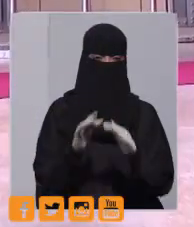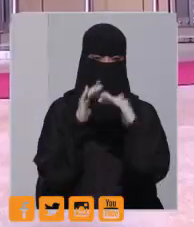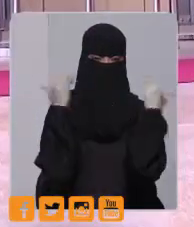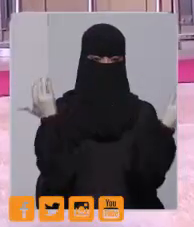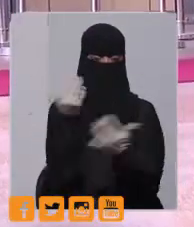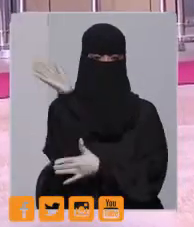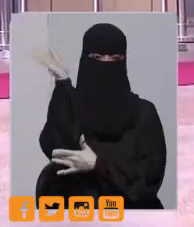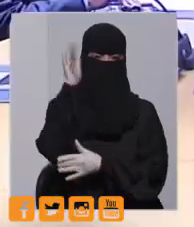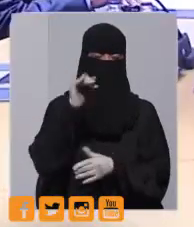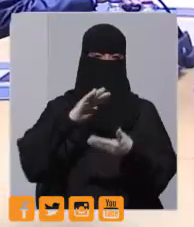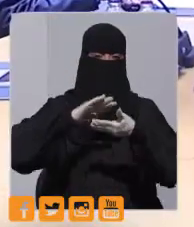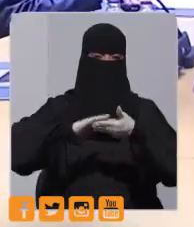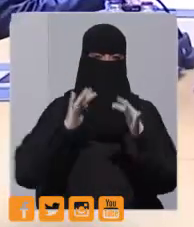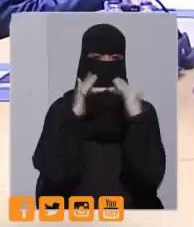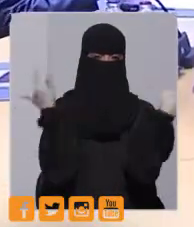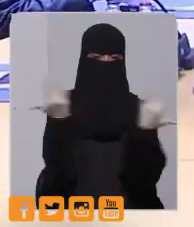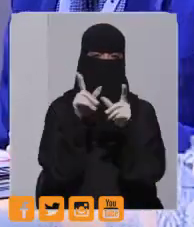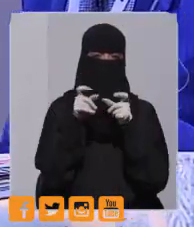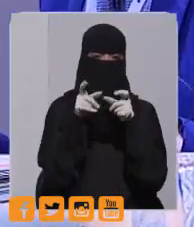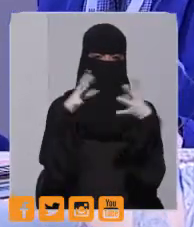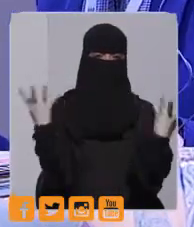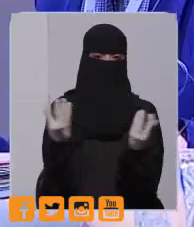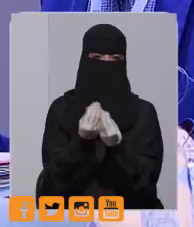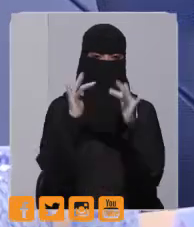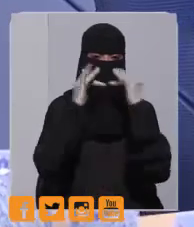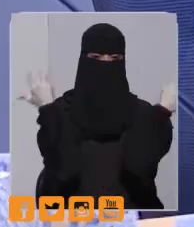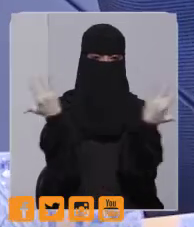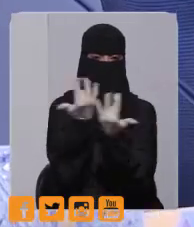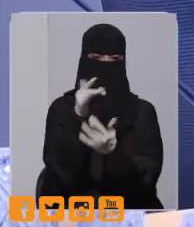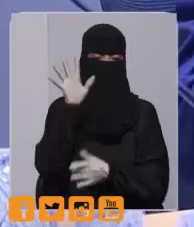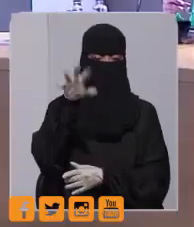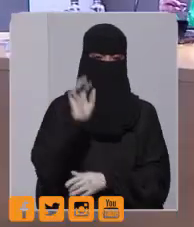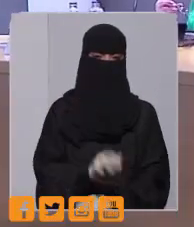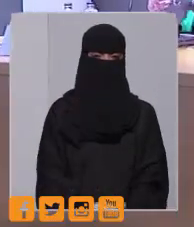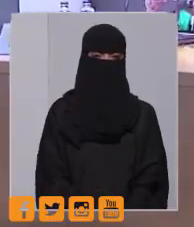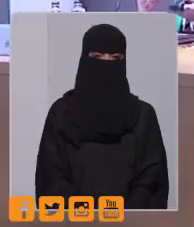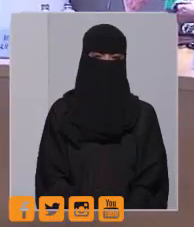فخامه الرئيس يعقد جلسه مباحثات مع رئيس المجلس الاوروبي